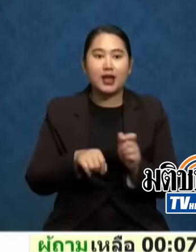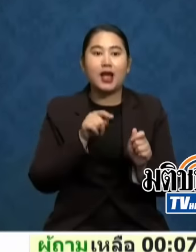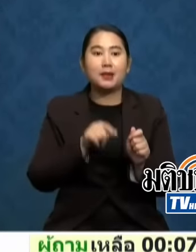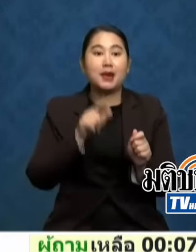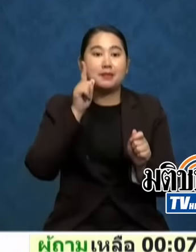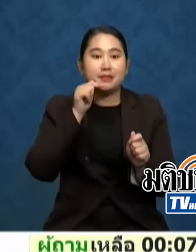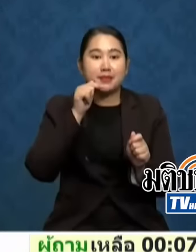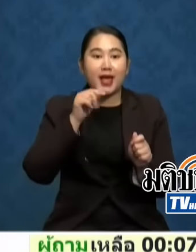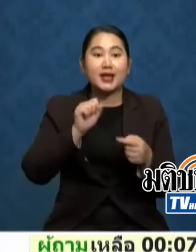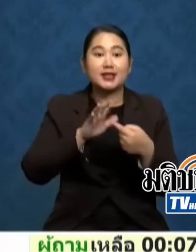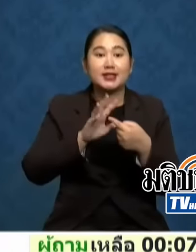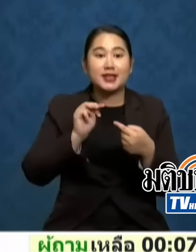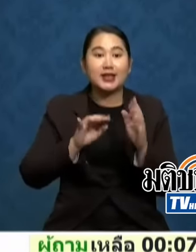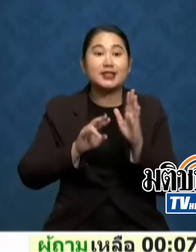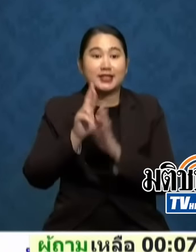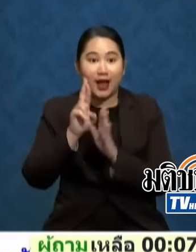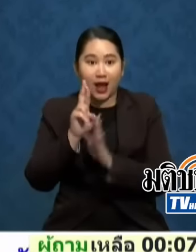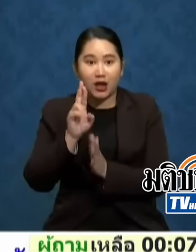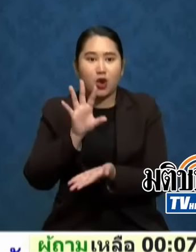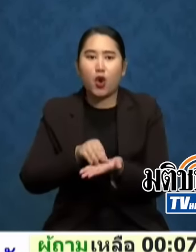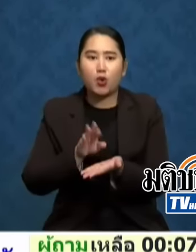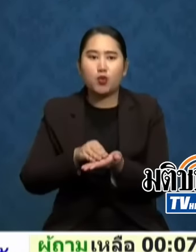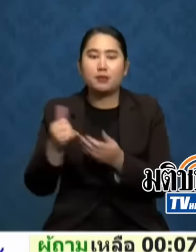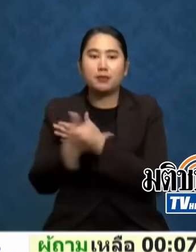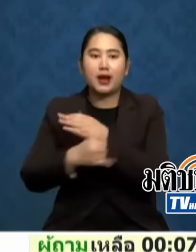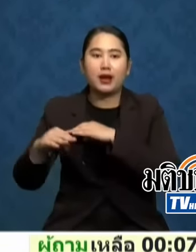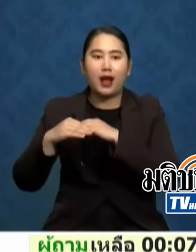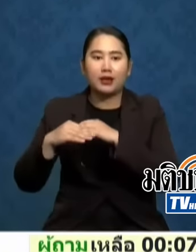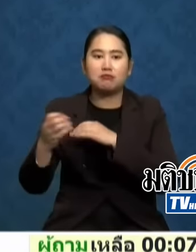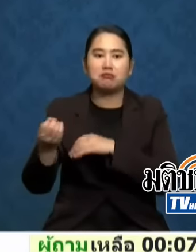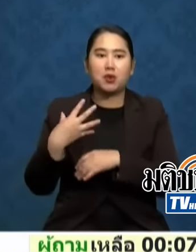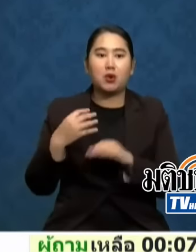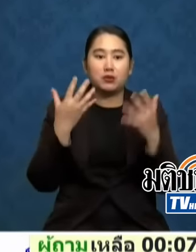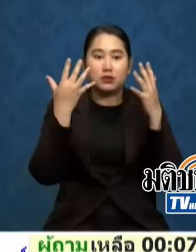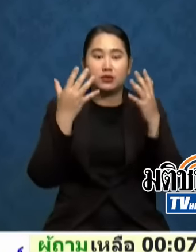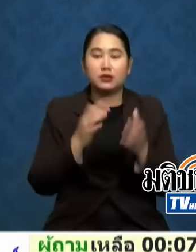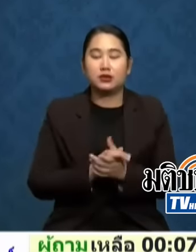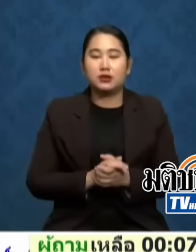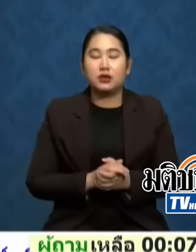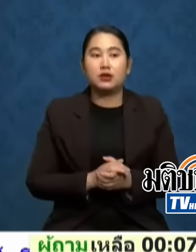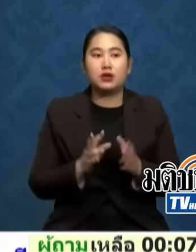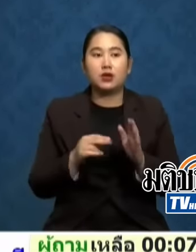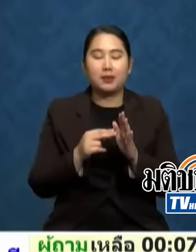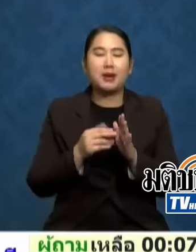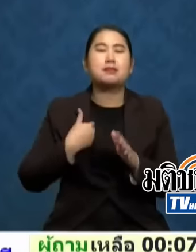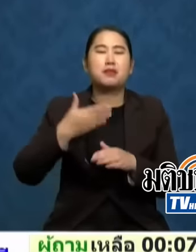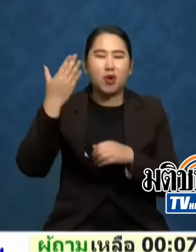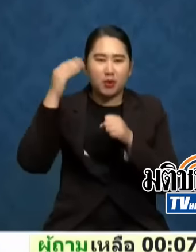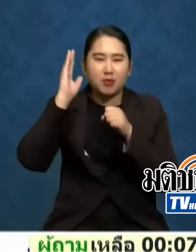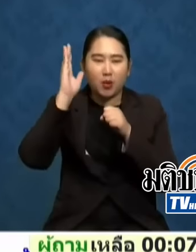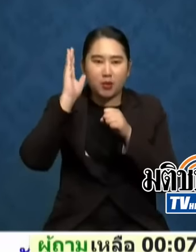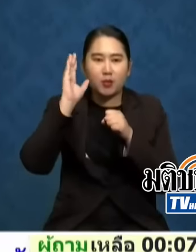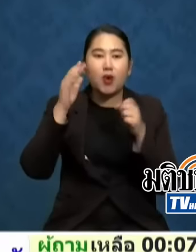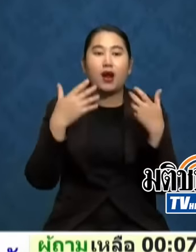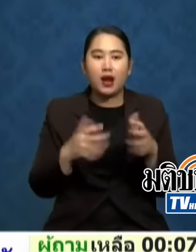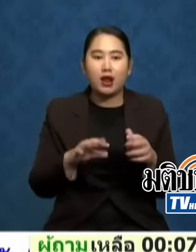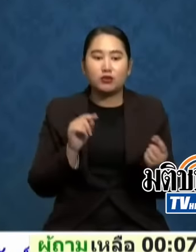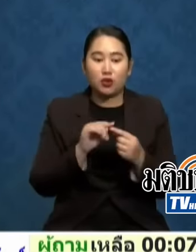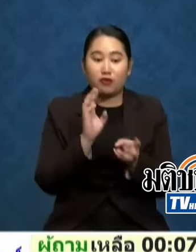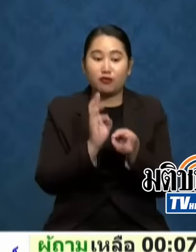จังหวัดเชียงรายเราไม่มีข้อมูลน้ำจากประเทศเพื่อนบ้านมาแจ้งเตือนล่วงหน้าเลยในตรงนี้ผมได้เคยพูดไปหลายต่อหลายครั้งตั้งแต่สมัย